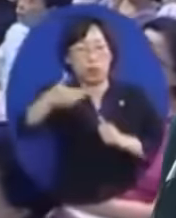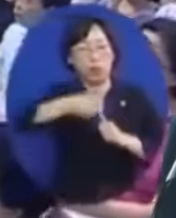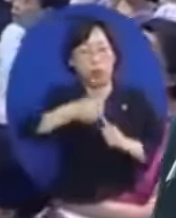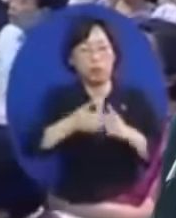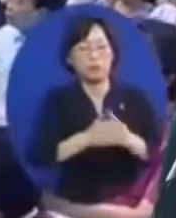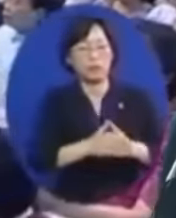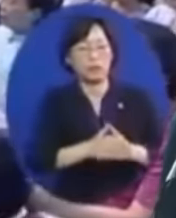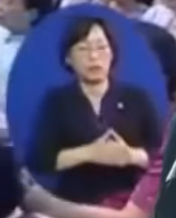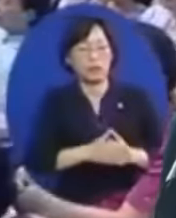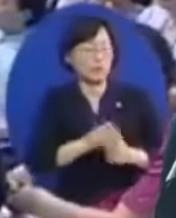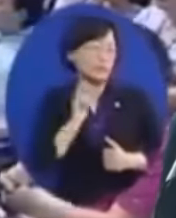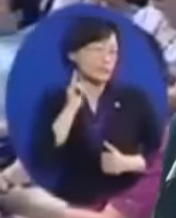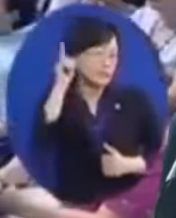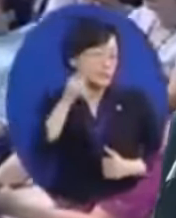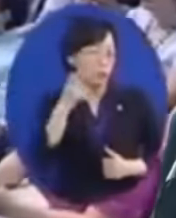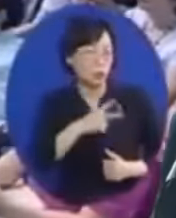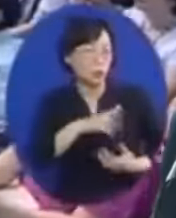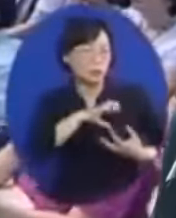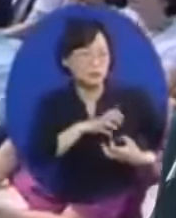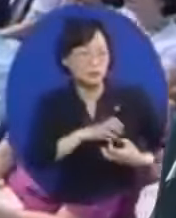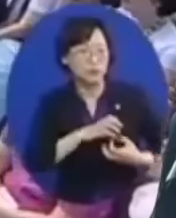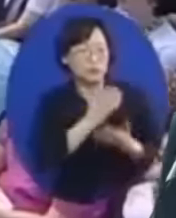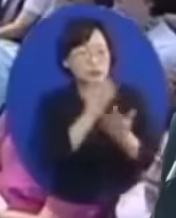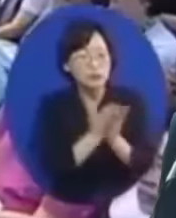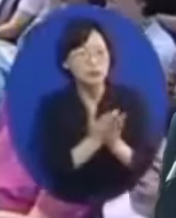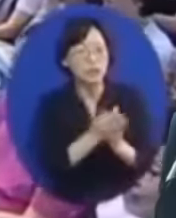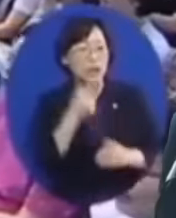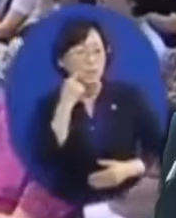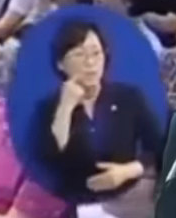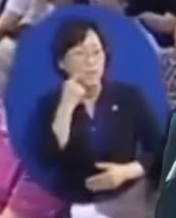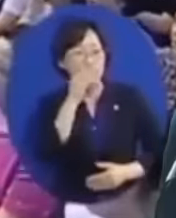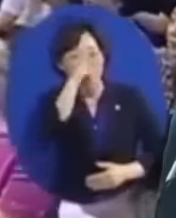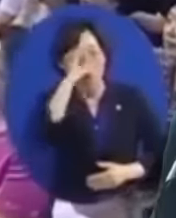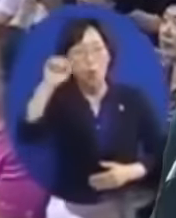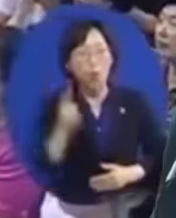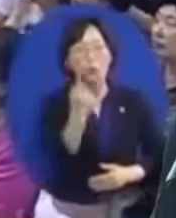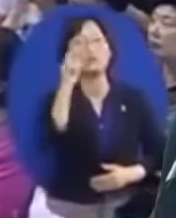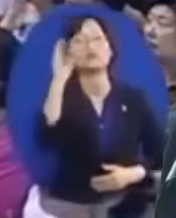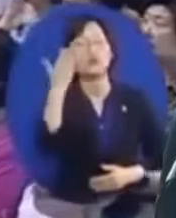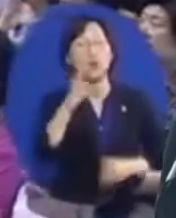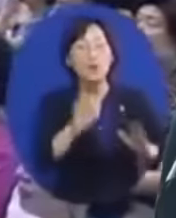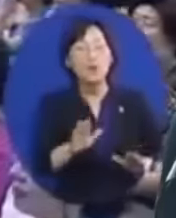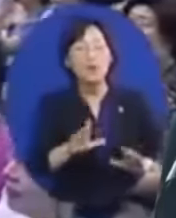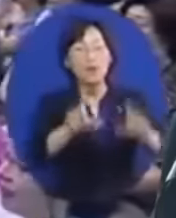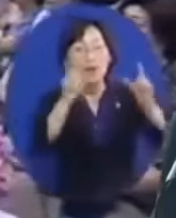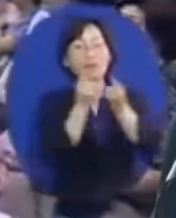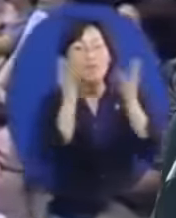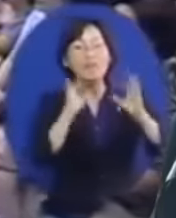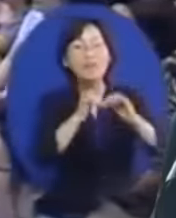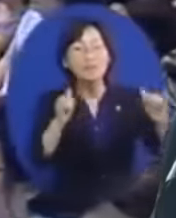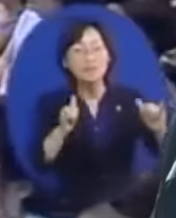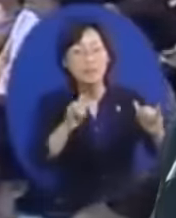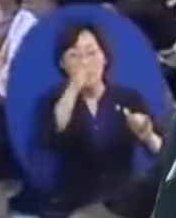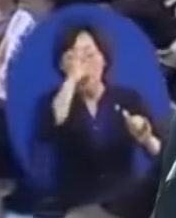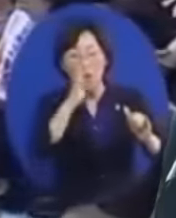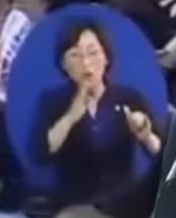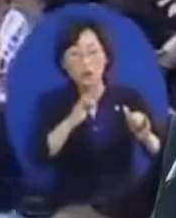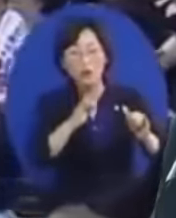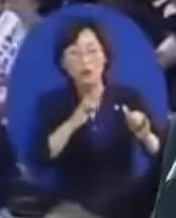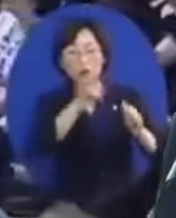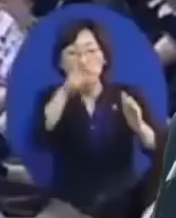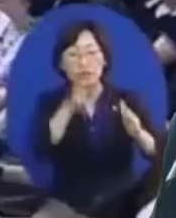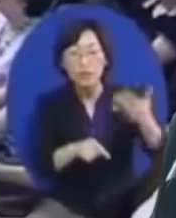고혈압, 심장마비, 위궤양, 불면증, 각종 암 등의 원인이 됩니다. 오늘날 현대인들의 질병 중에 80%